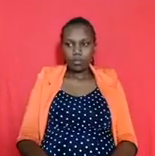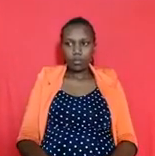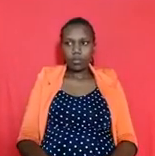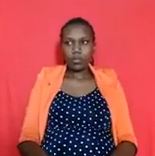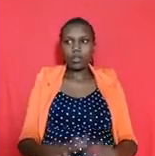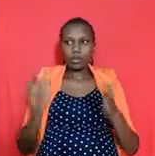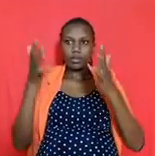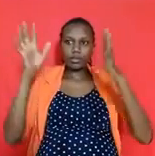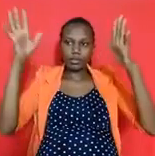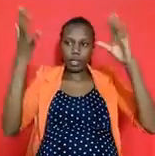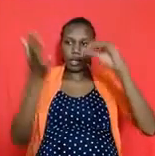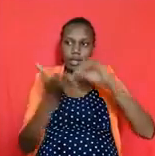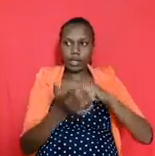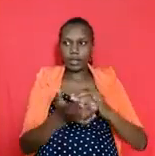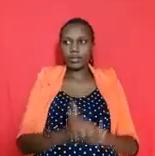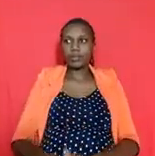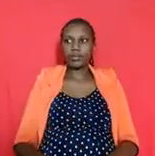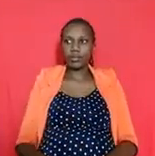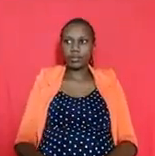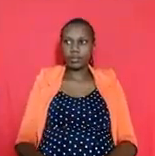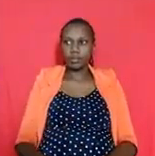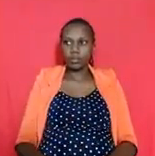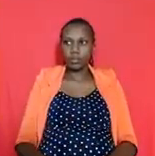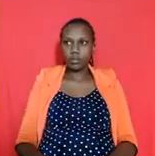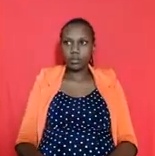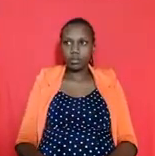makofi mazuri. Asante sana.